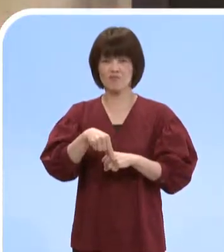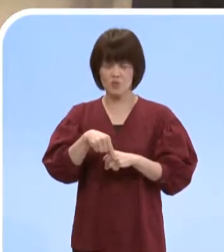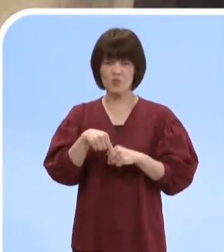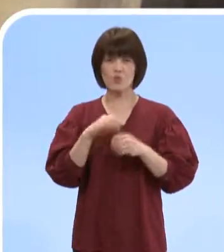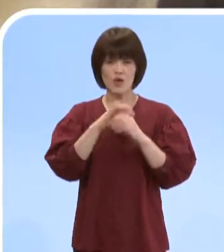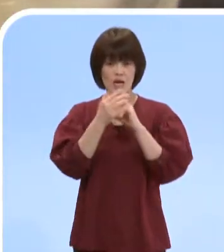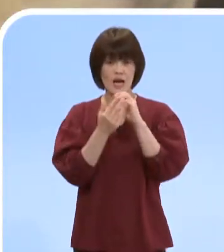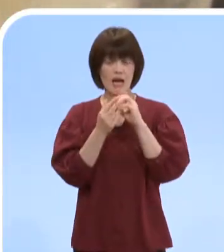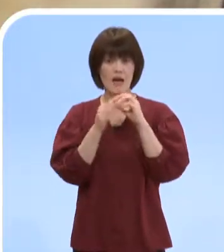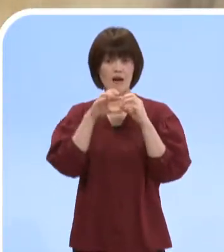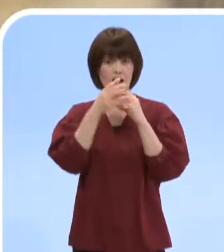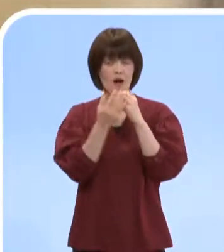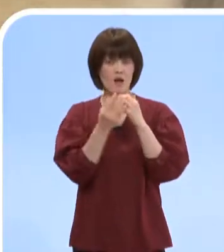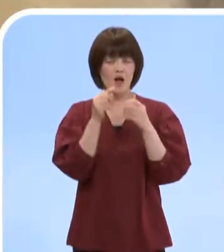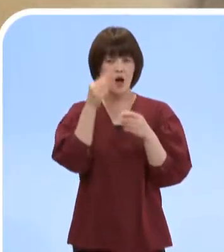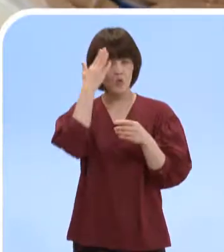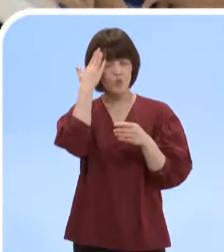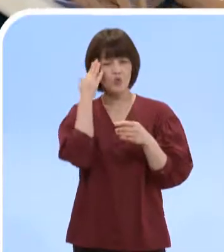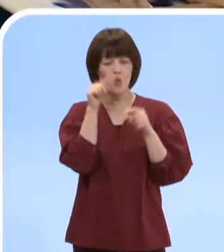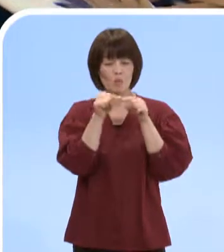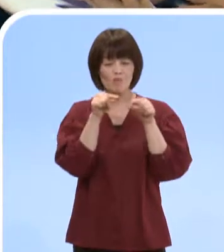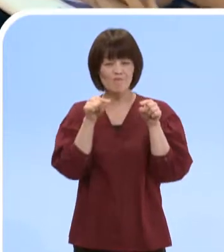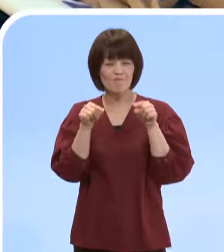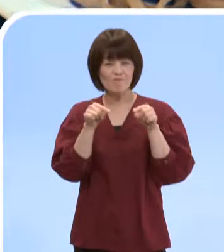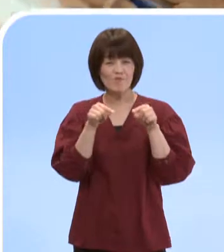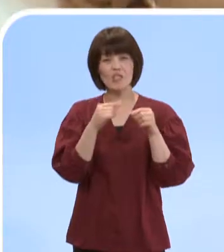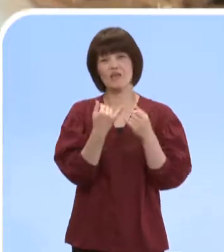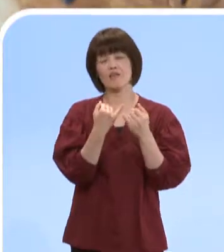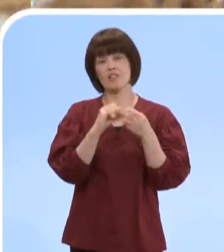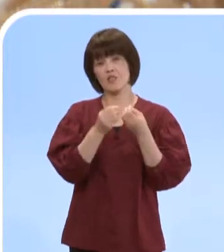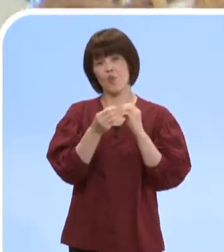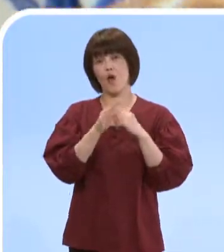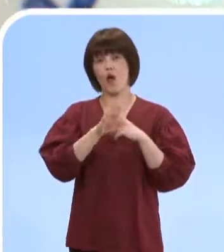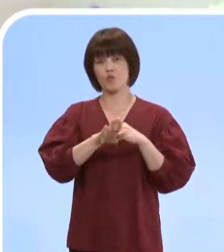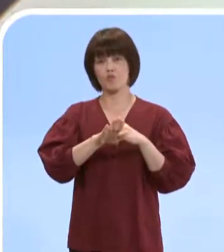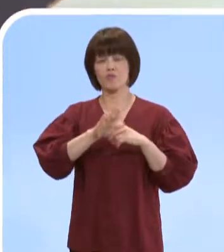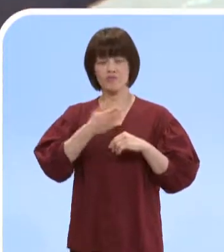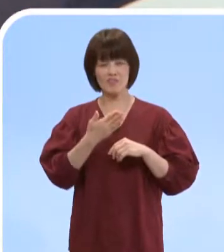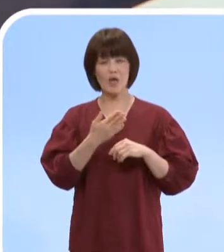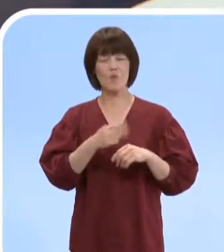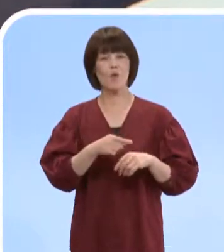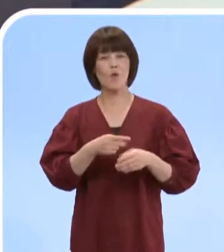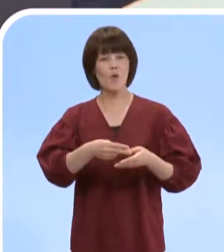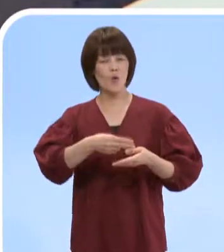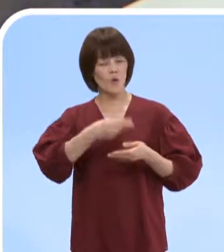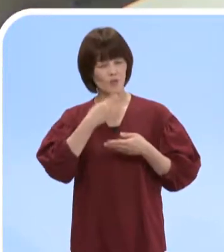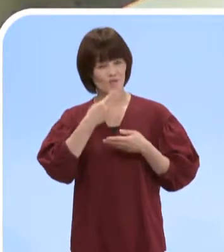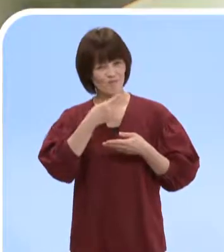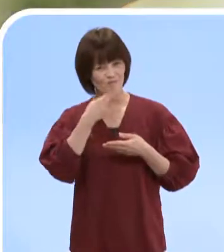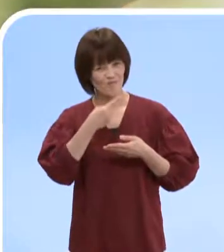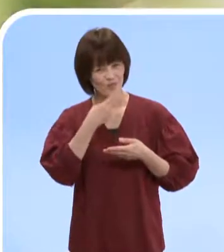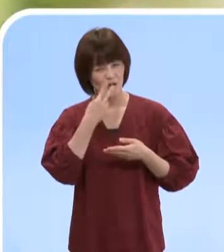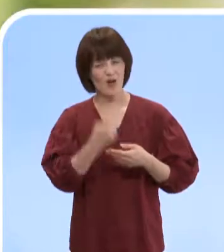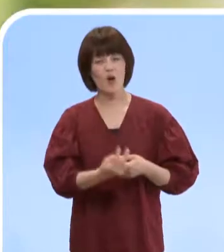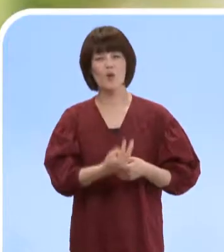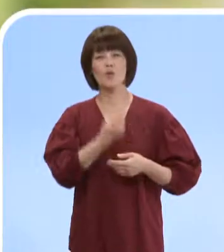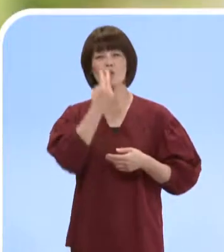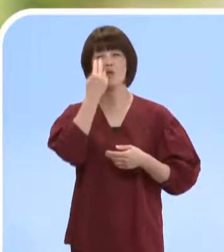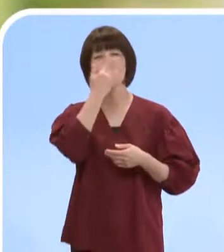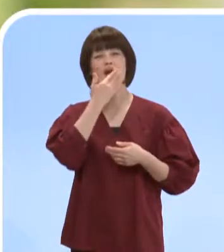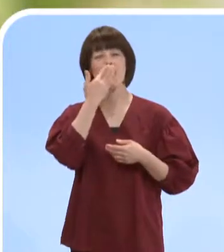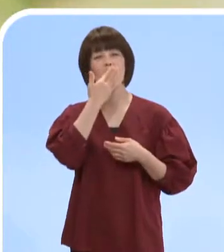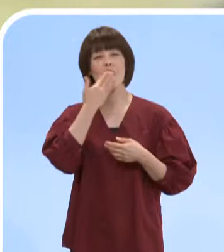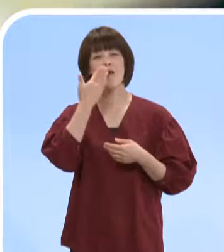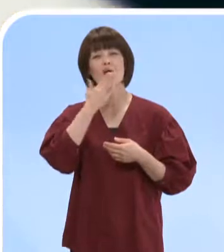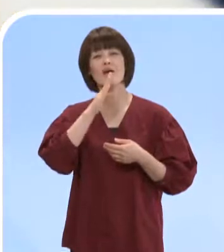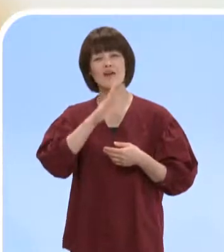ちょっと黒みがかったおそばにもなりますし、本当そばの風味と甘みとか、ブレンドさ